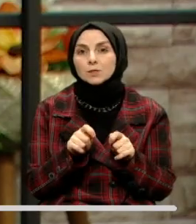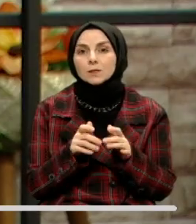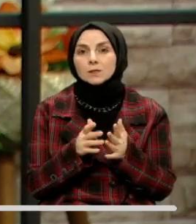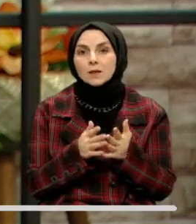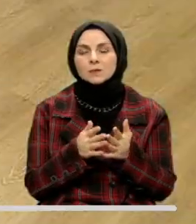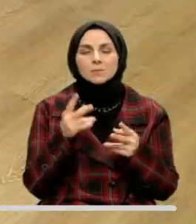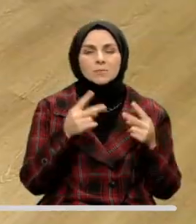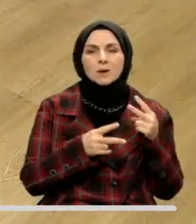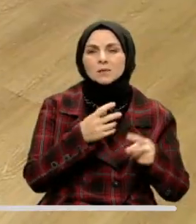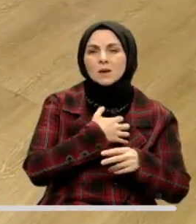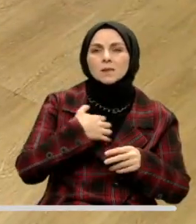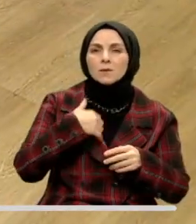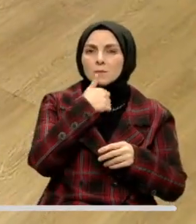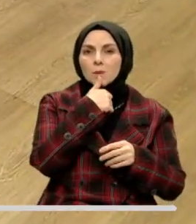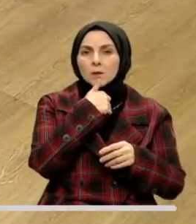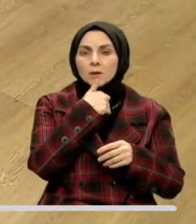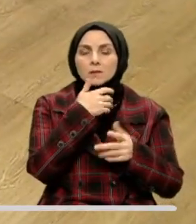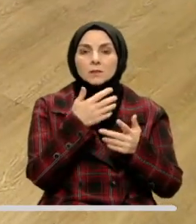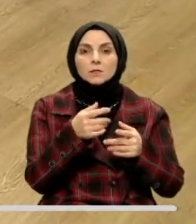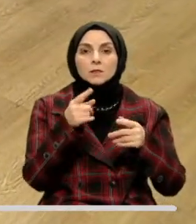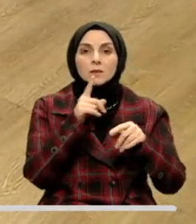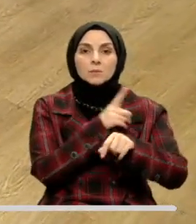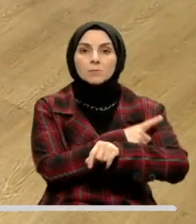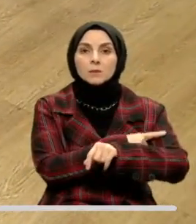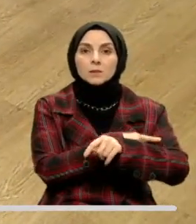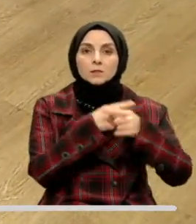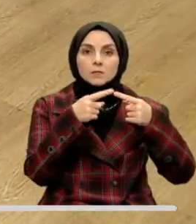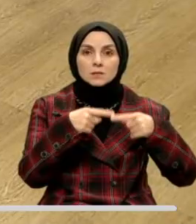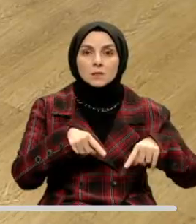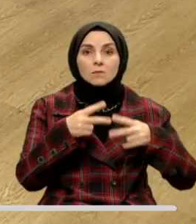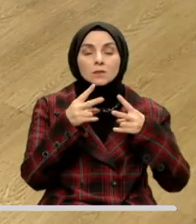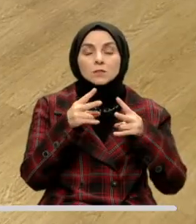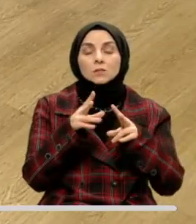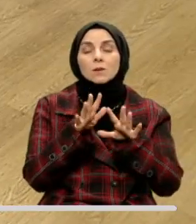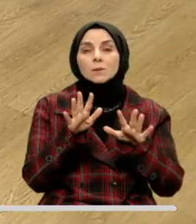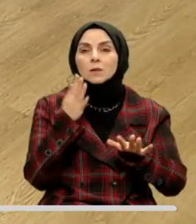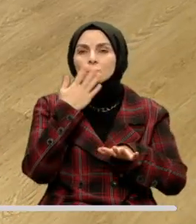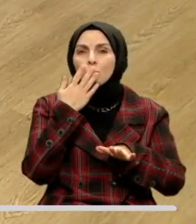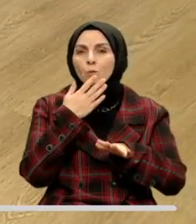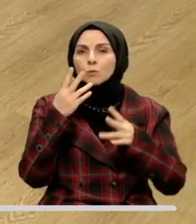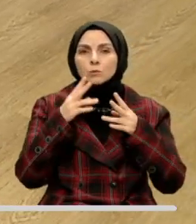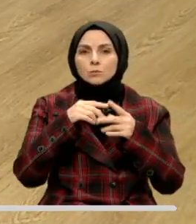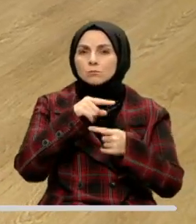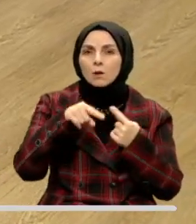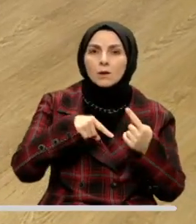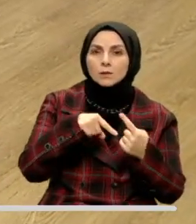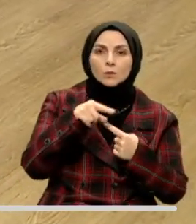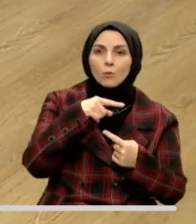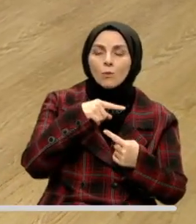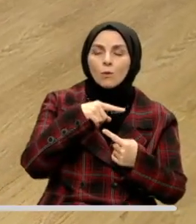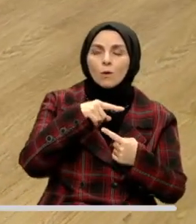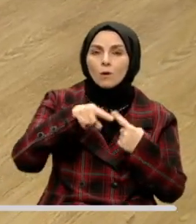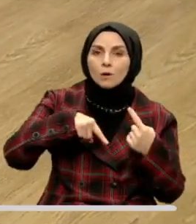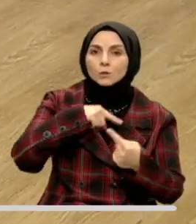örnekler de yaşıyoruz. Daha deneme sınavı açıklanmadan veli okula arıyor. Ve diyor ki kaç aldı, kaç neti var,